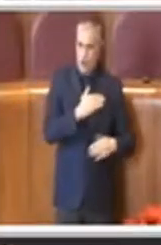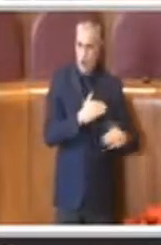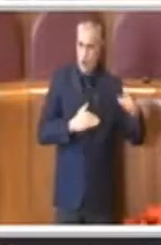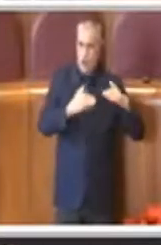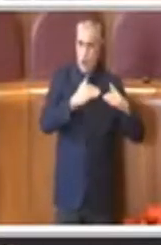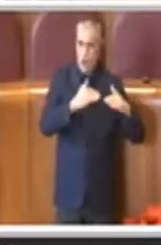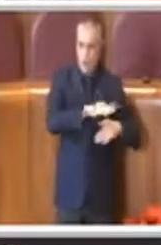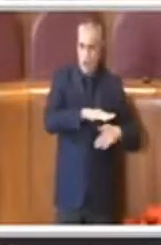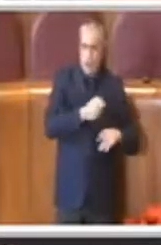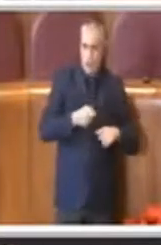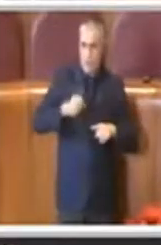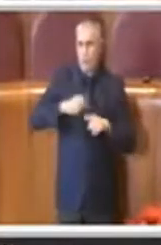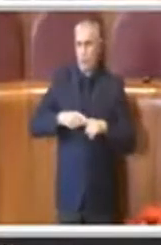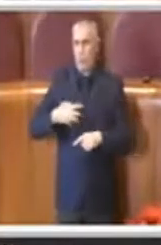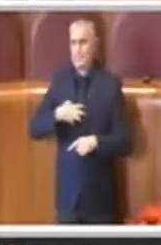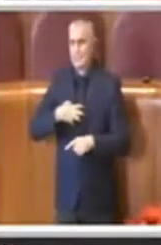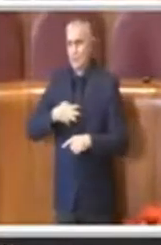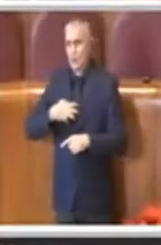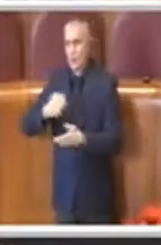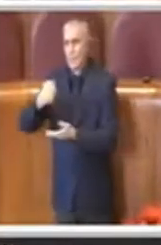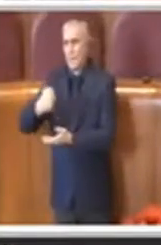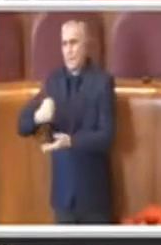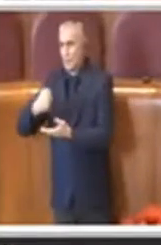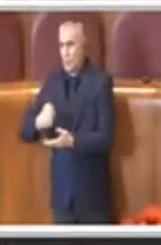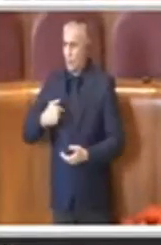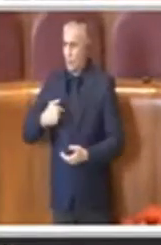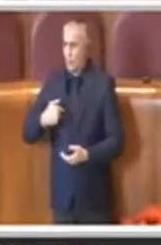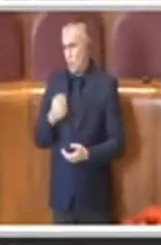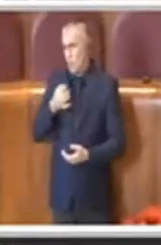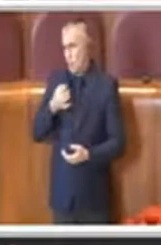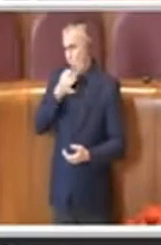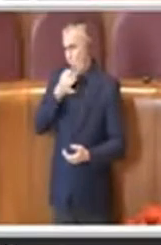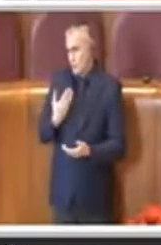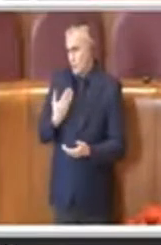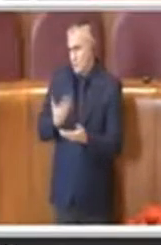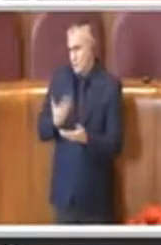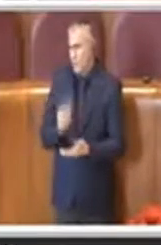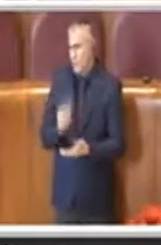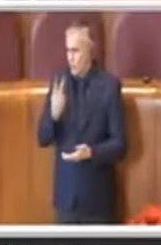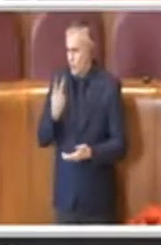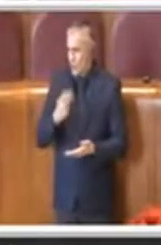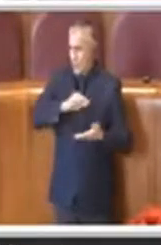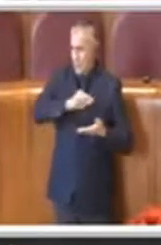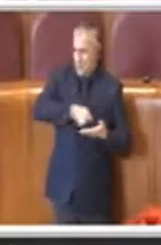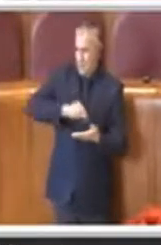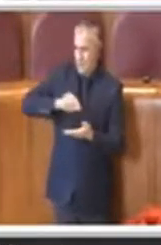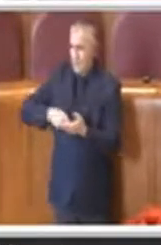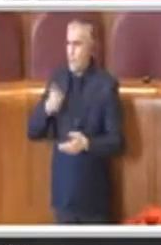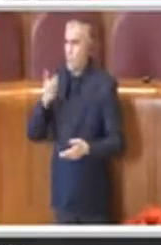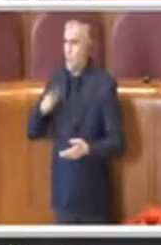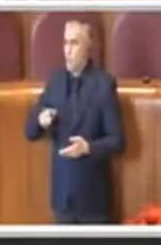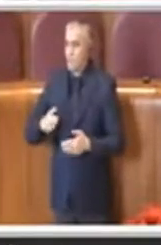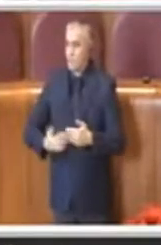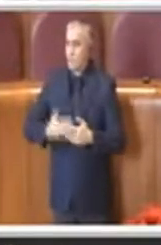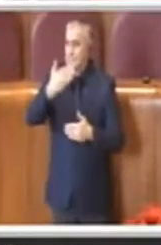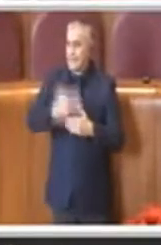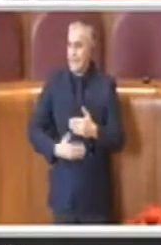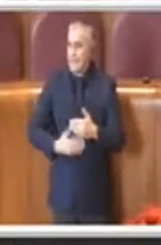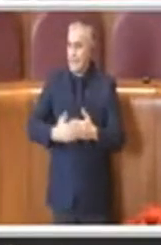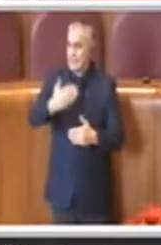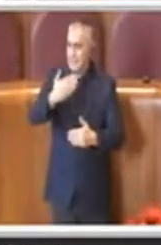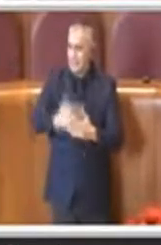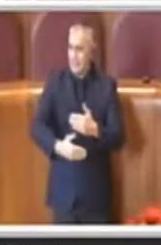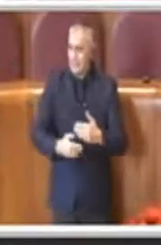al patrimonio, visto che molte delle attività conseguenziali a queste decadenze devono essere svolte appunto